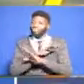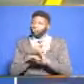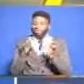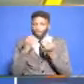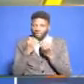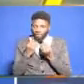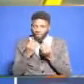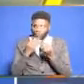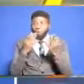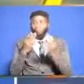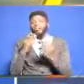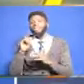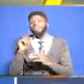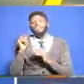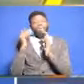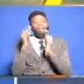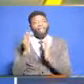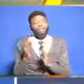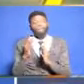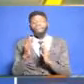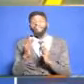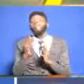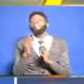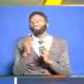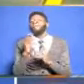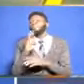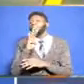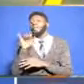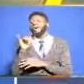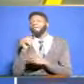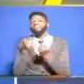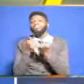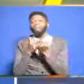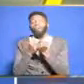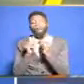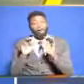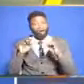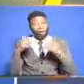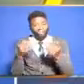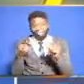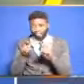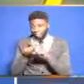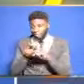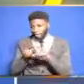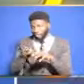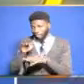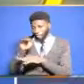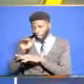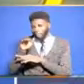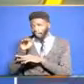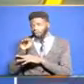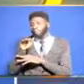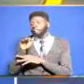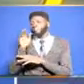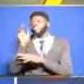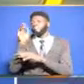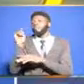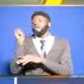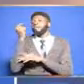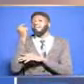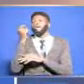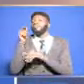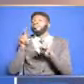huo ulivyofadhiliwa. Aidha, anataka rais aagizwe kuvunja bunge kuambatana na ushauri wa aliyekuwa jaji mkuu David